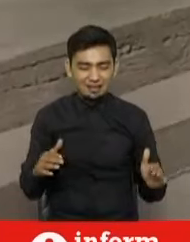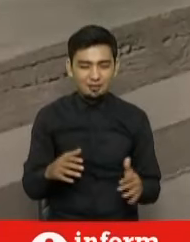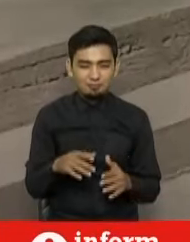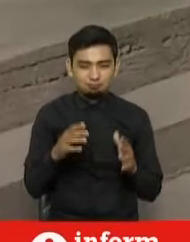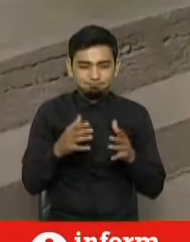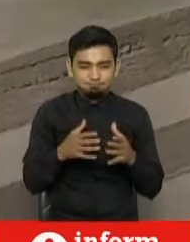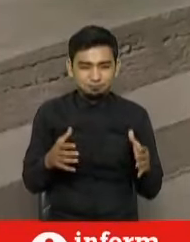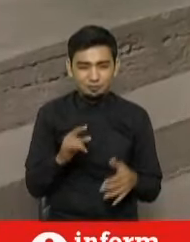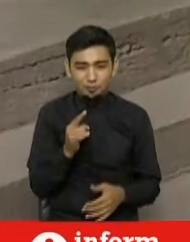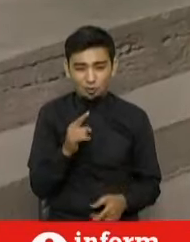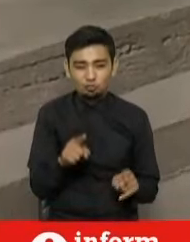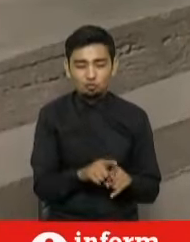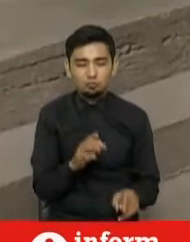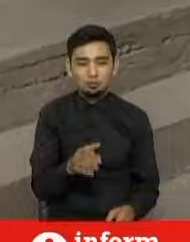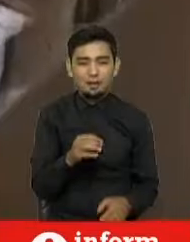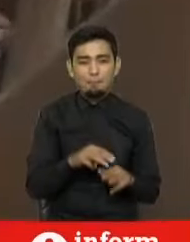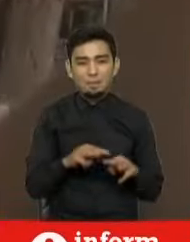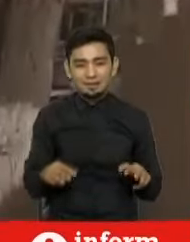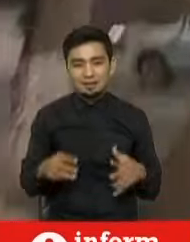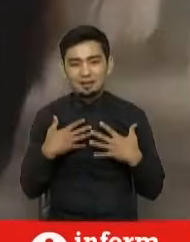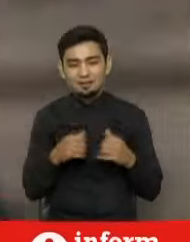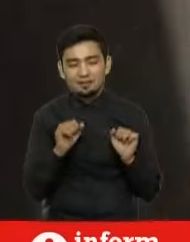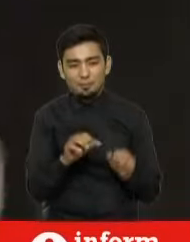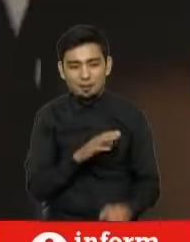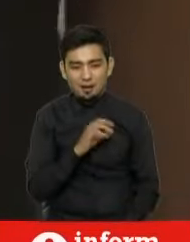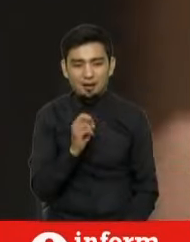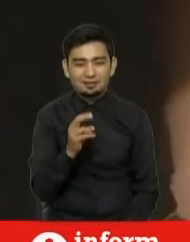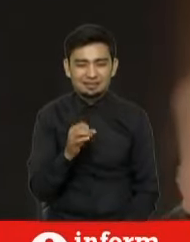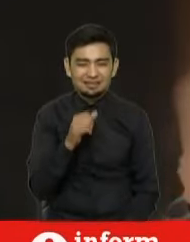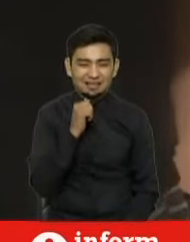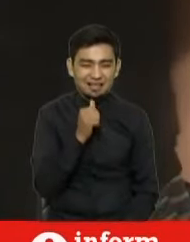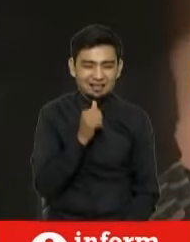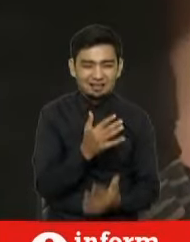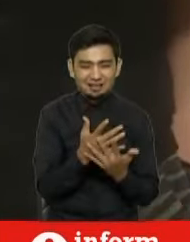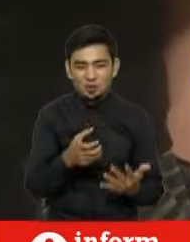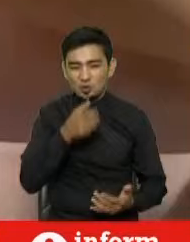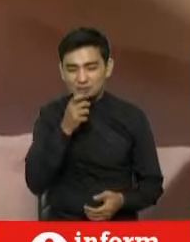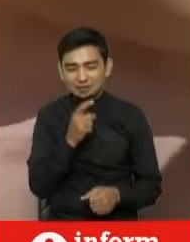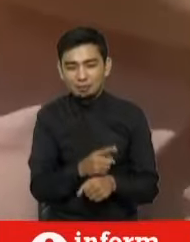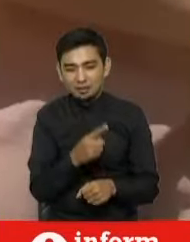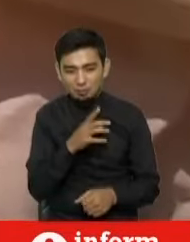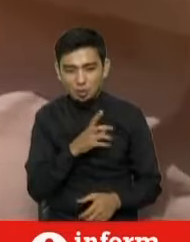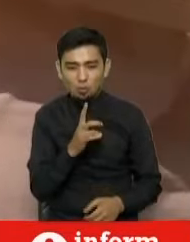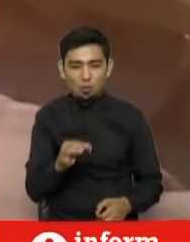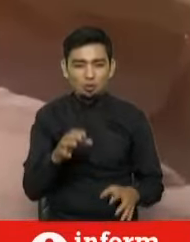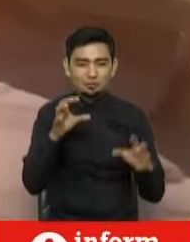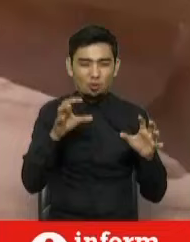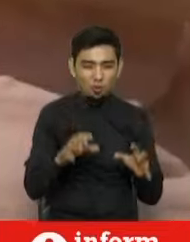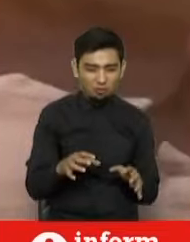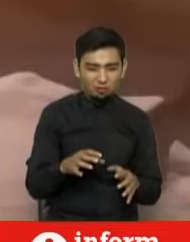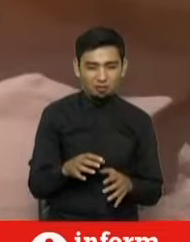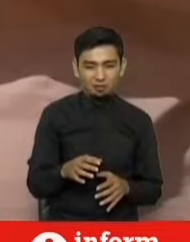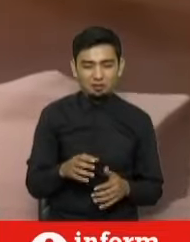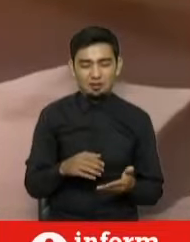для борьбы с недугом Минздрав предлагал ввести акциз на сахаросодержащие напитки, но проект закона был отклонен.